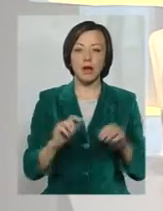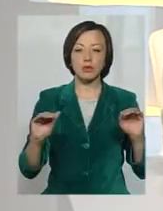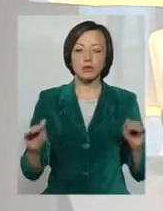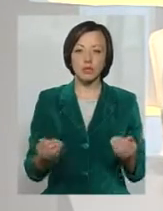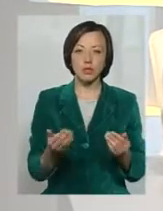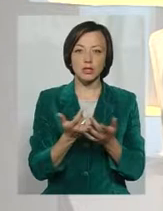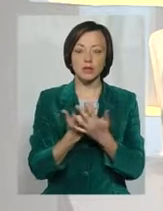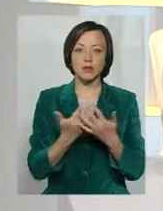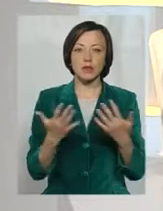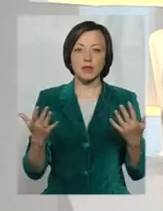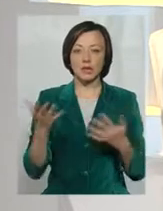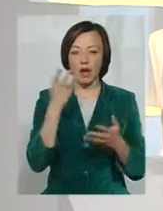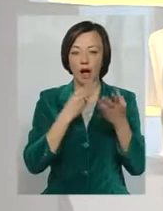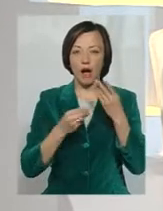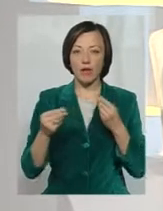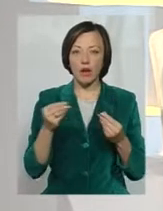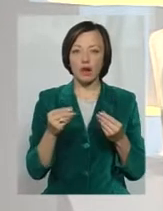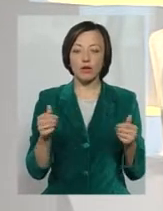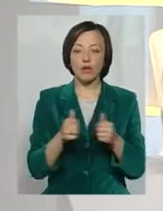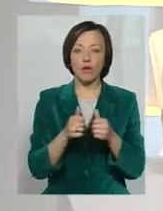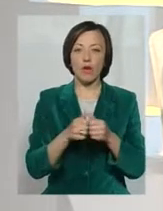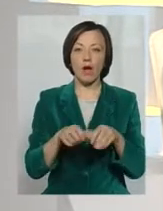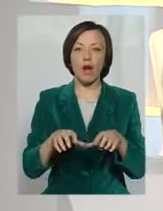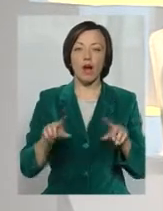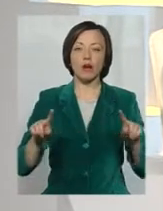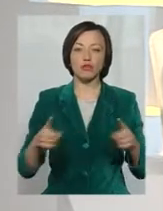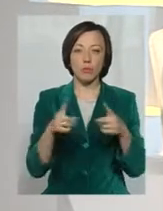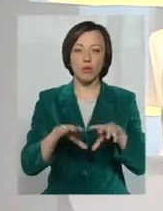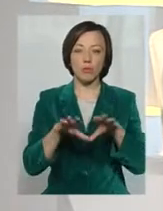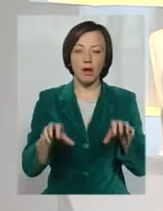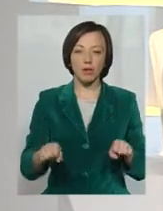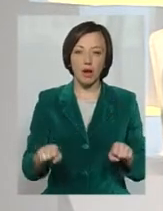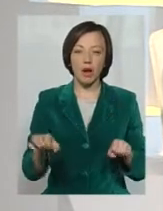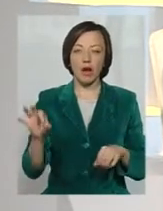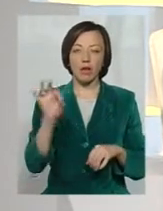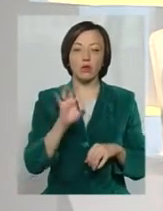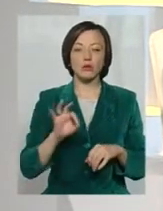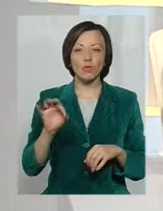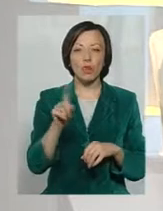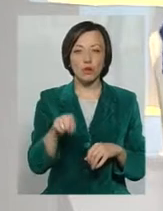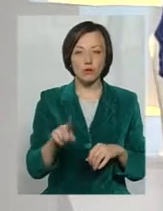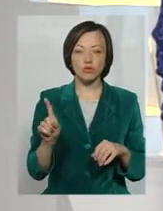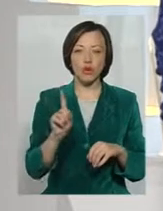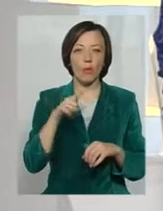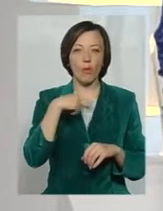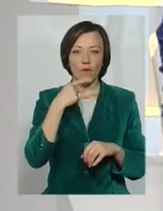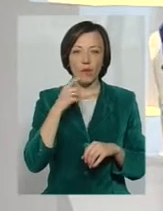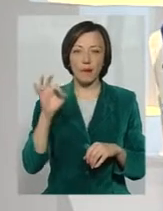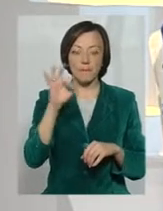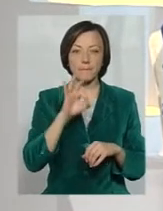зменшення різноманітних афер довкола арештованого майна, довкола того, що говорять